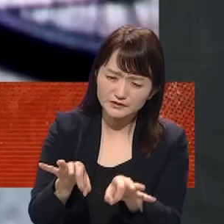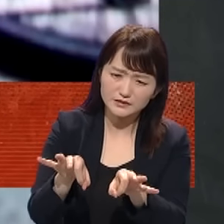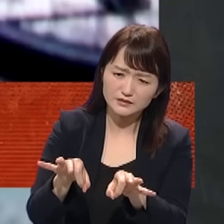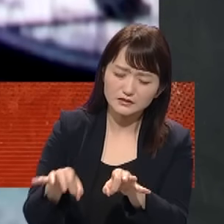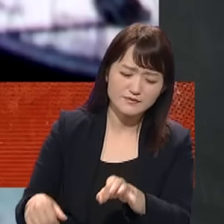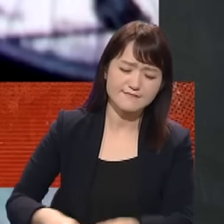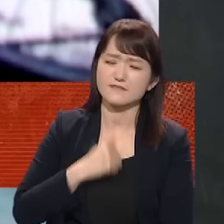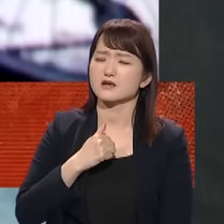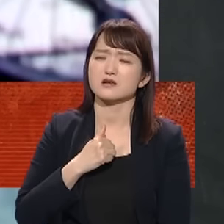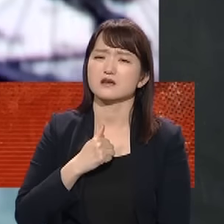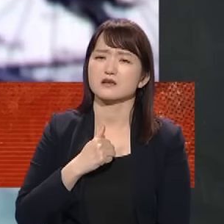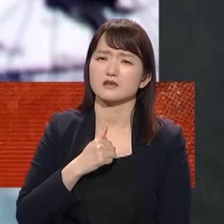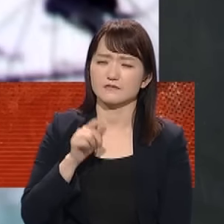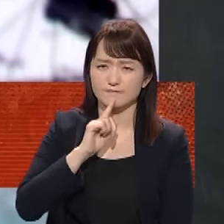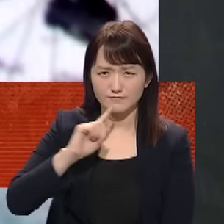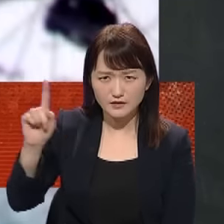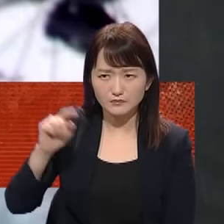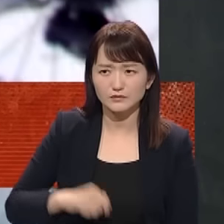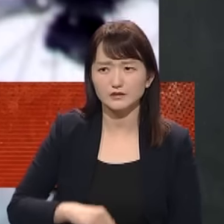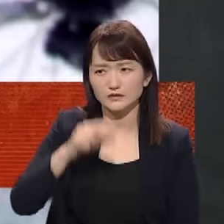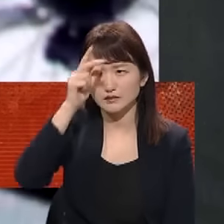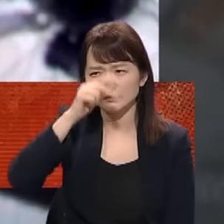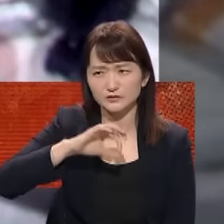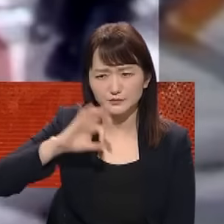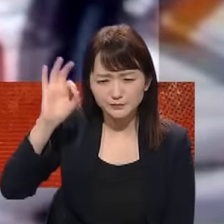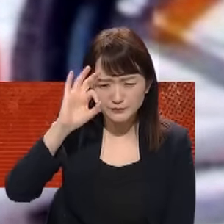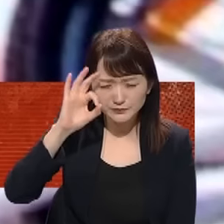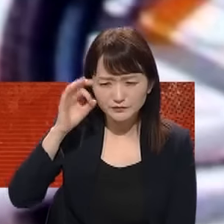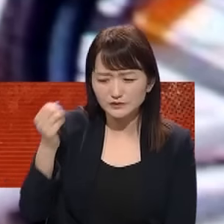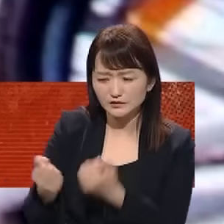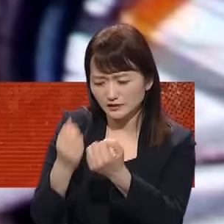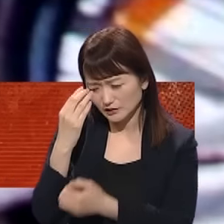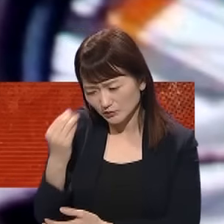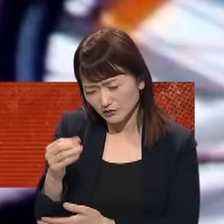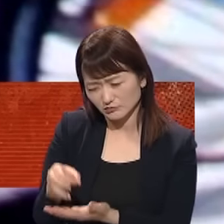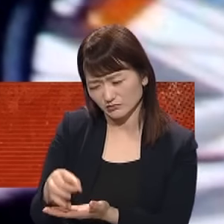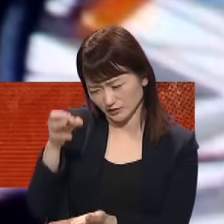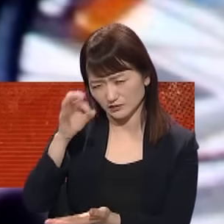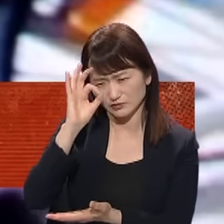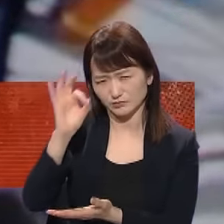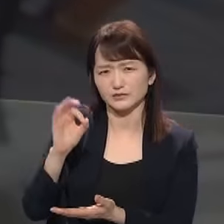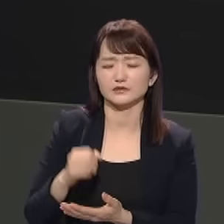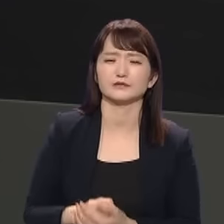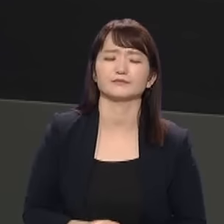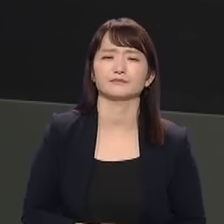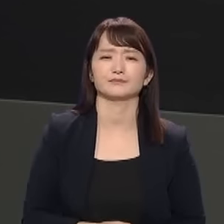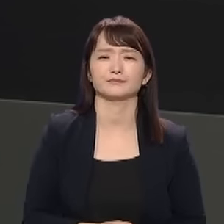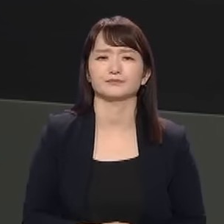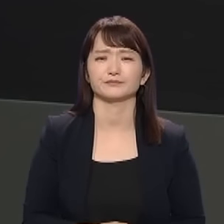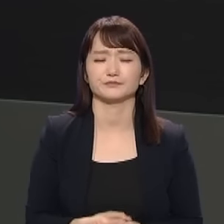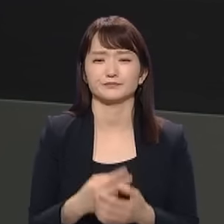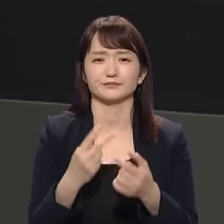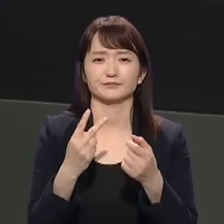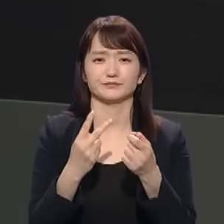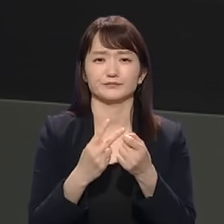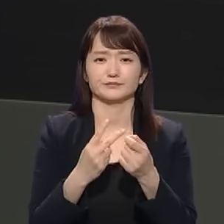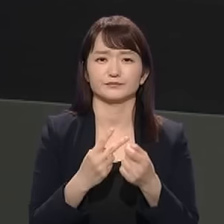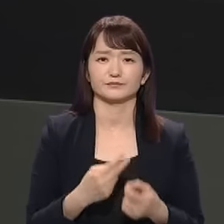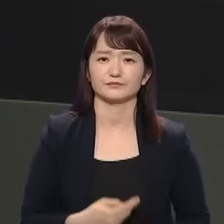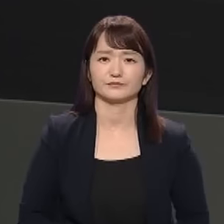하고 경찰에 신고해 수색 중이라고 합니다. 저거 딱 봐도 비싸 보이는데 말이죠. 아유, 알겠습니다. 자, 다음 이어가죠.